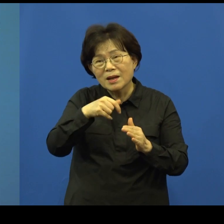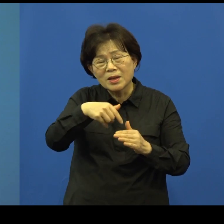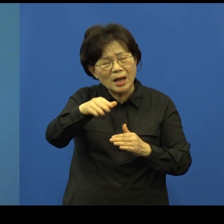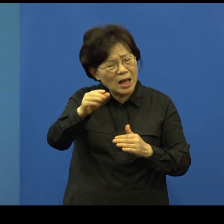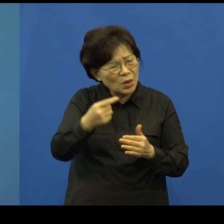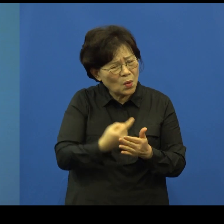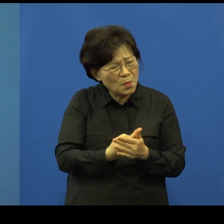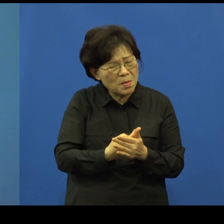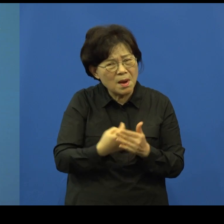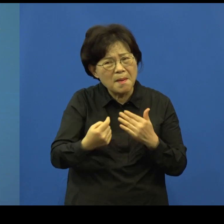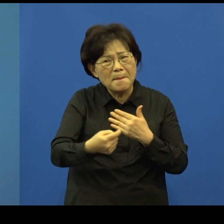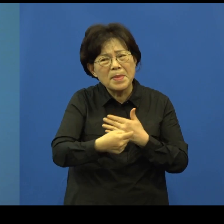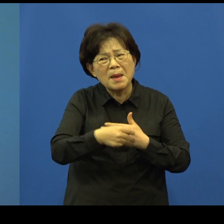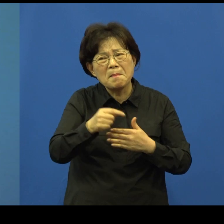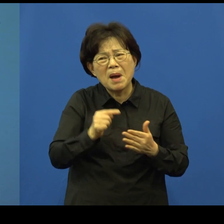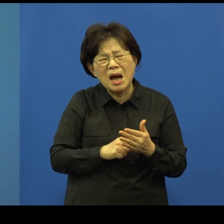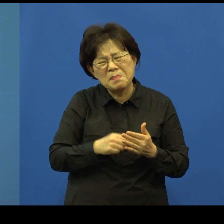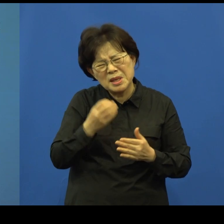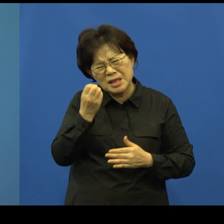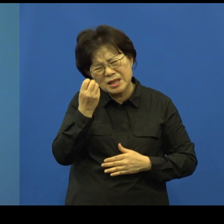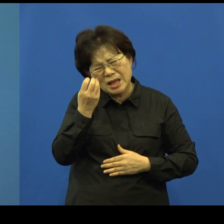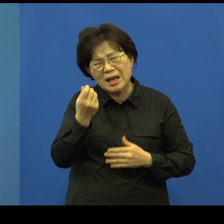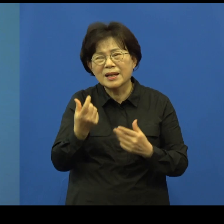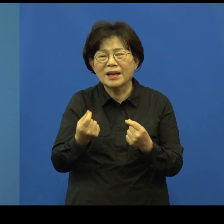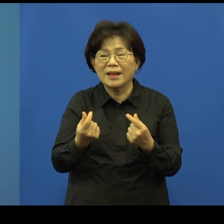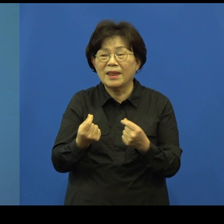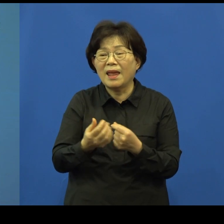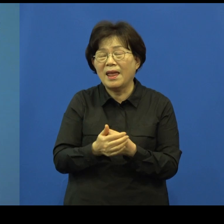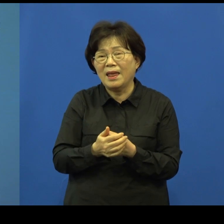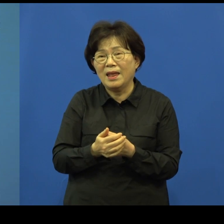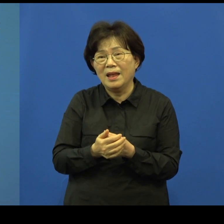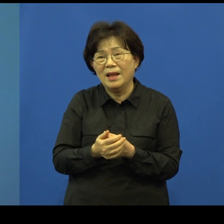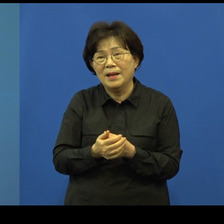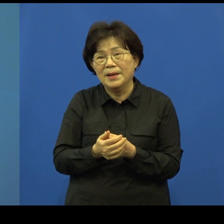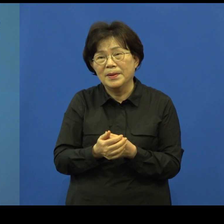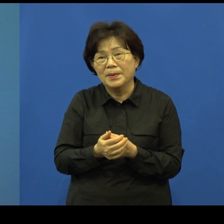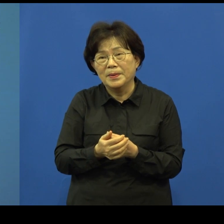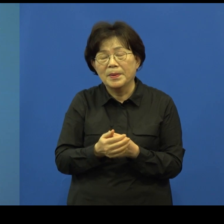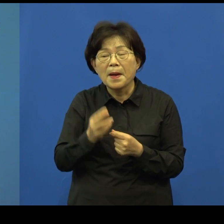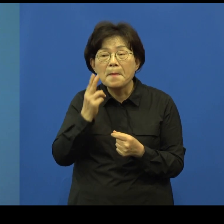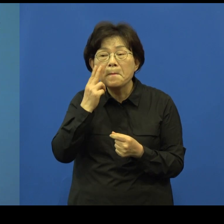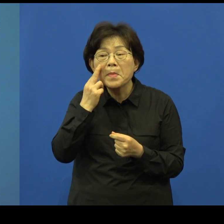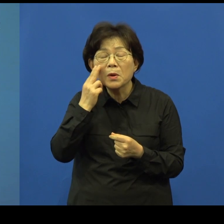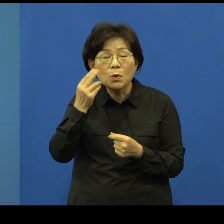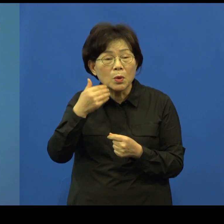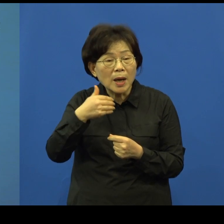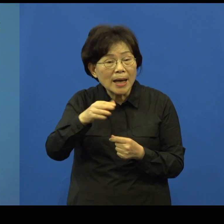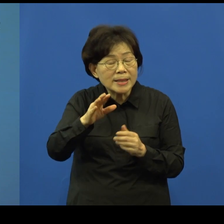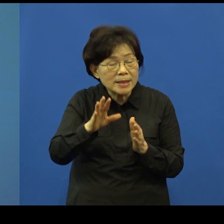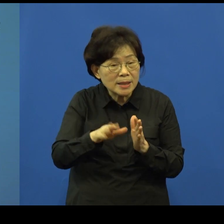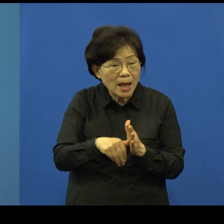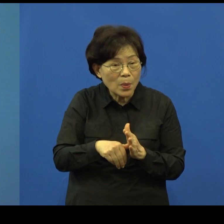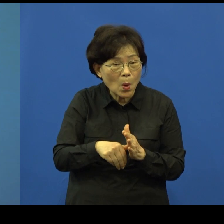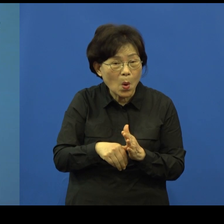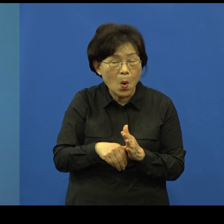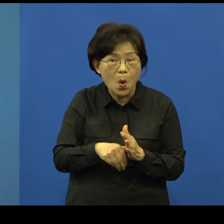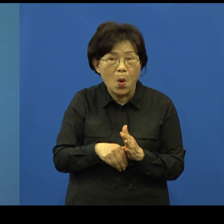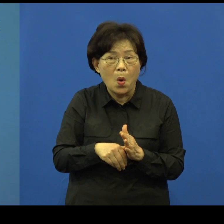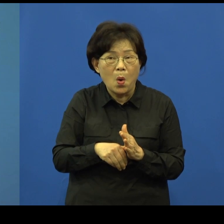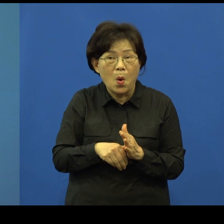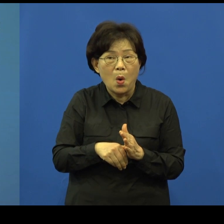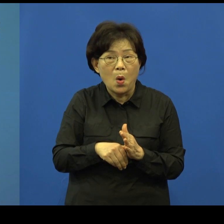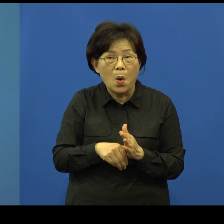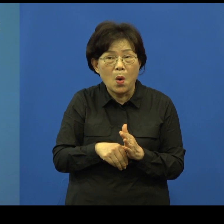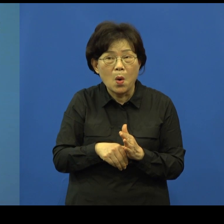오면 그냥 막 이상해요. 이상해. 뭐 미국 같은 데도 지난번에 어디 갔더니 막